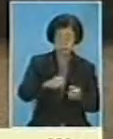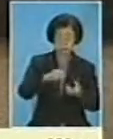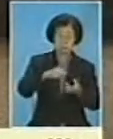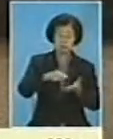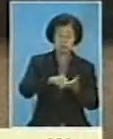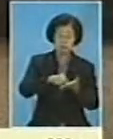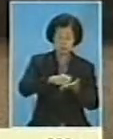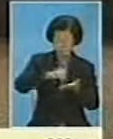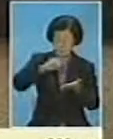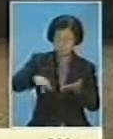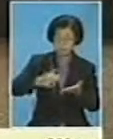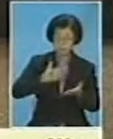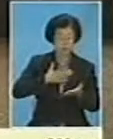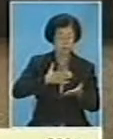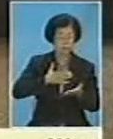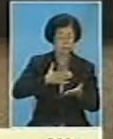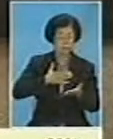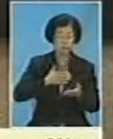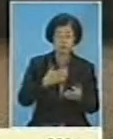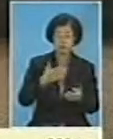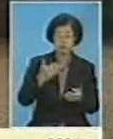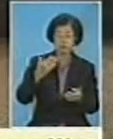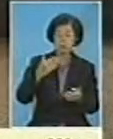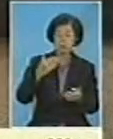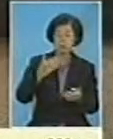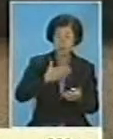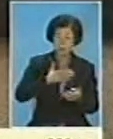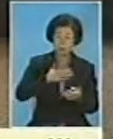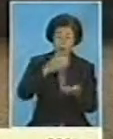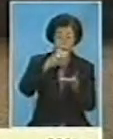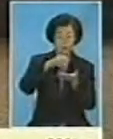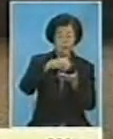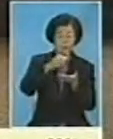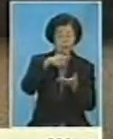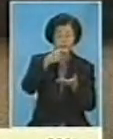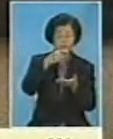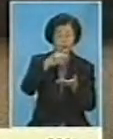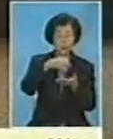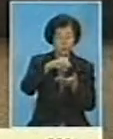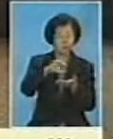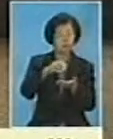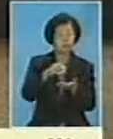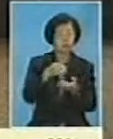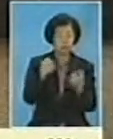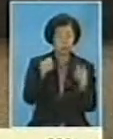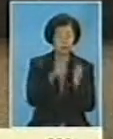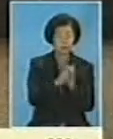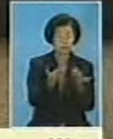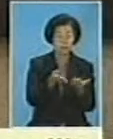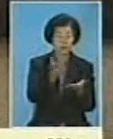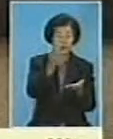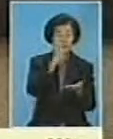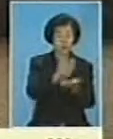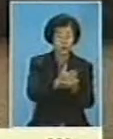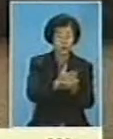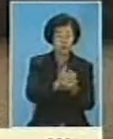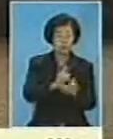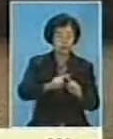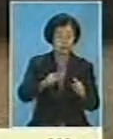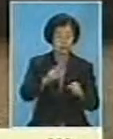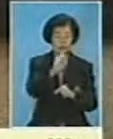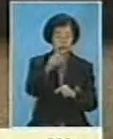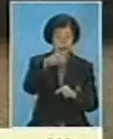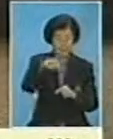มทั้งที่กับผมเคยแถลงโดยวาจาและมีหนังสือให้ยุติการถอดถอนแต่สภาแห่